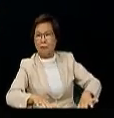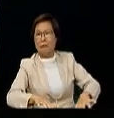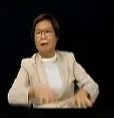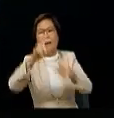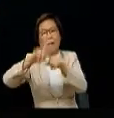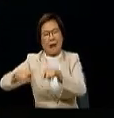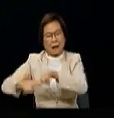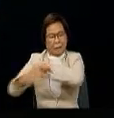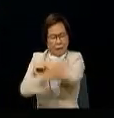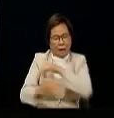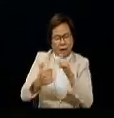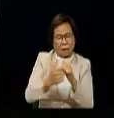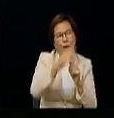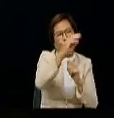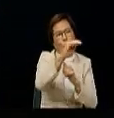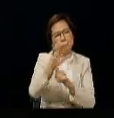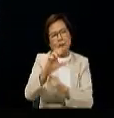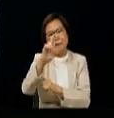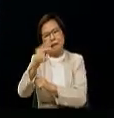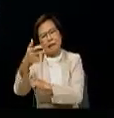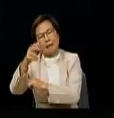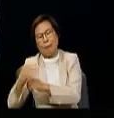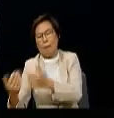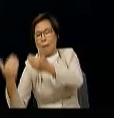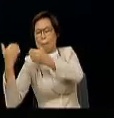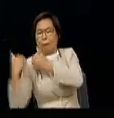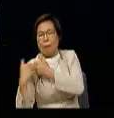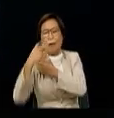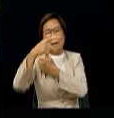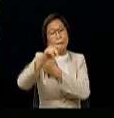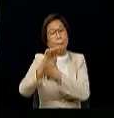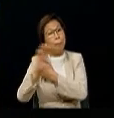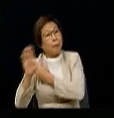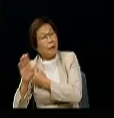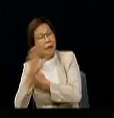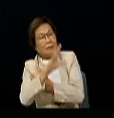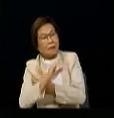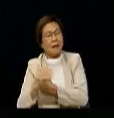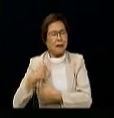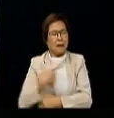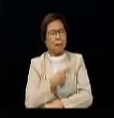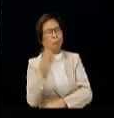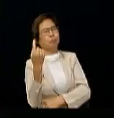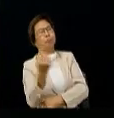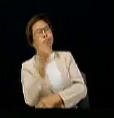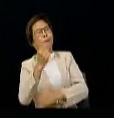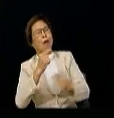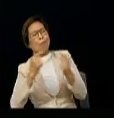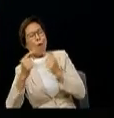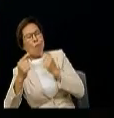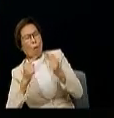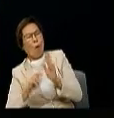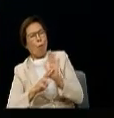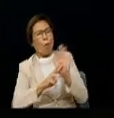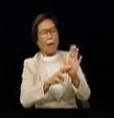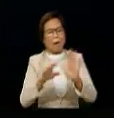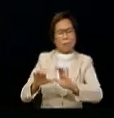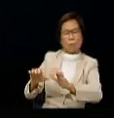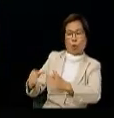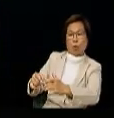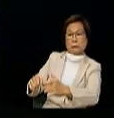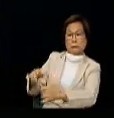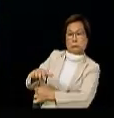mati level dengan wc dengan Nam mainkan Pendi PBB kemudian kita sentiasa sebercak bagi pihak golongan